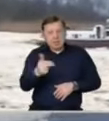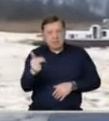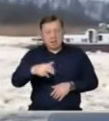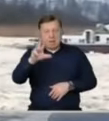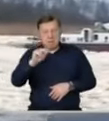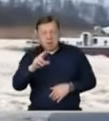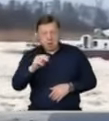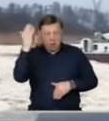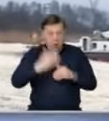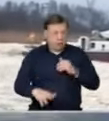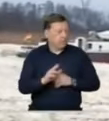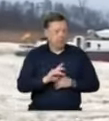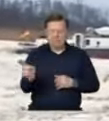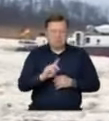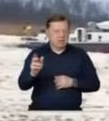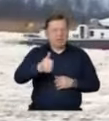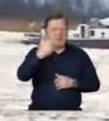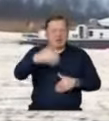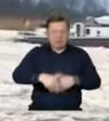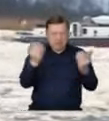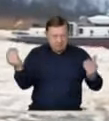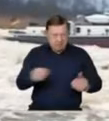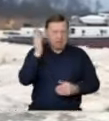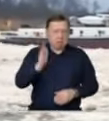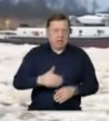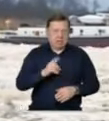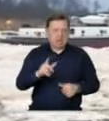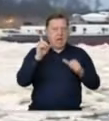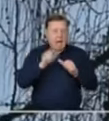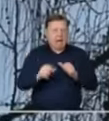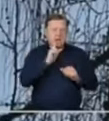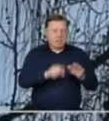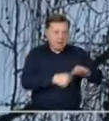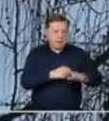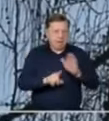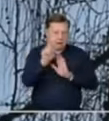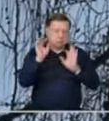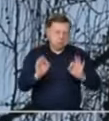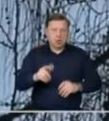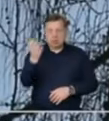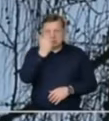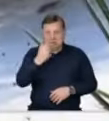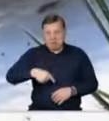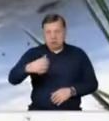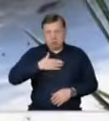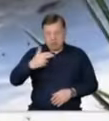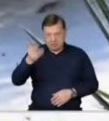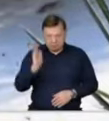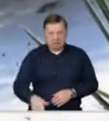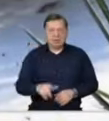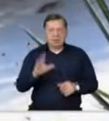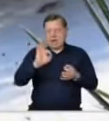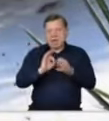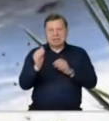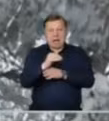całość lodołamania. Ona jeszcze potrwa dobrych kilka dni, ale sprzyjają nam w dobre temperatury. Znaczne ocieplenie już w weekend. Na zachodzie kraju ma być nawet